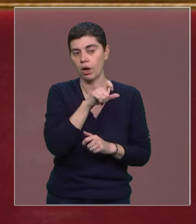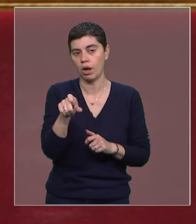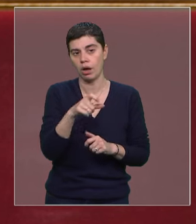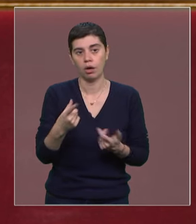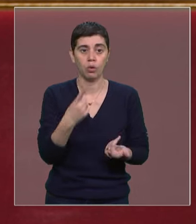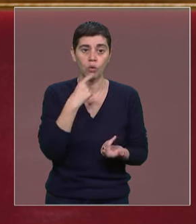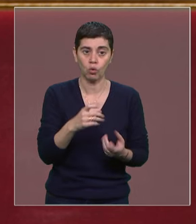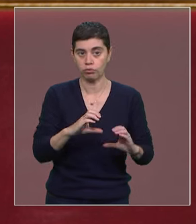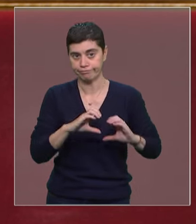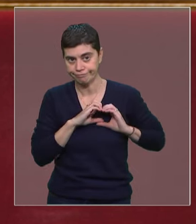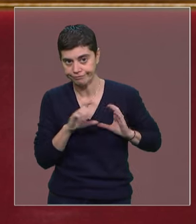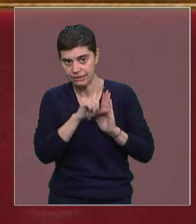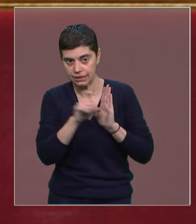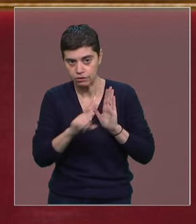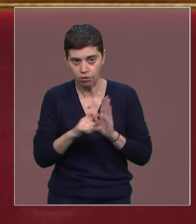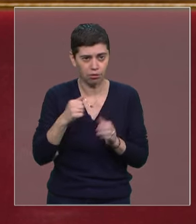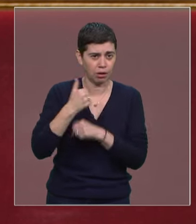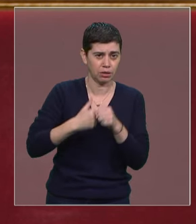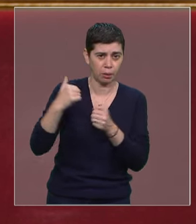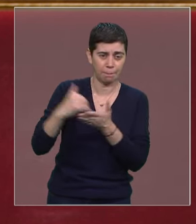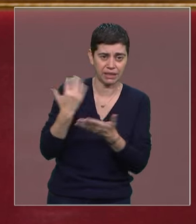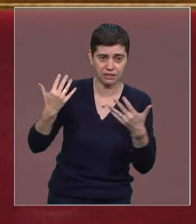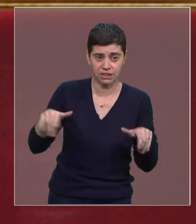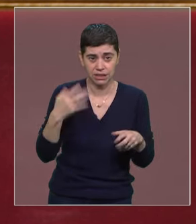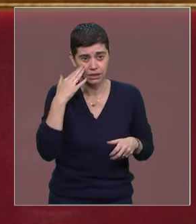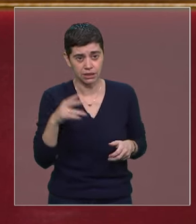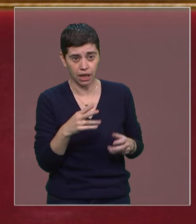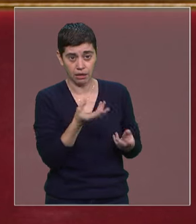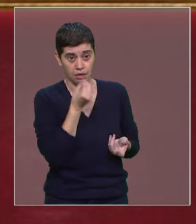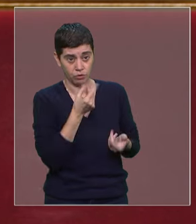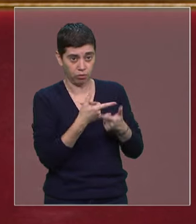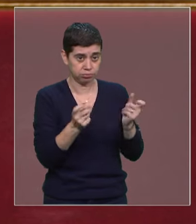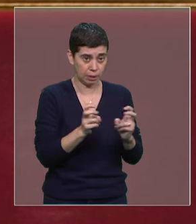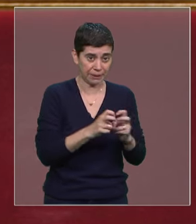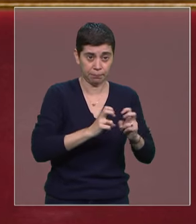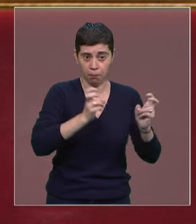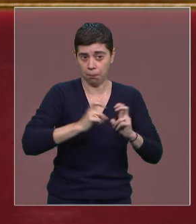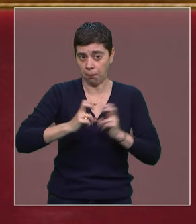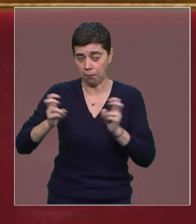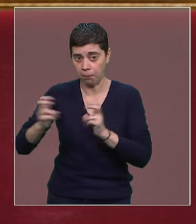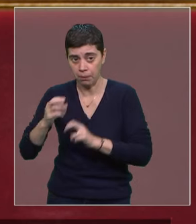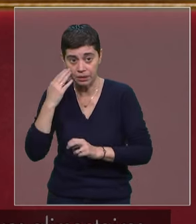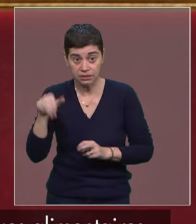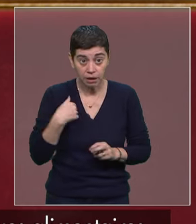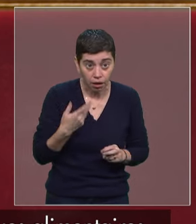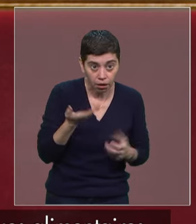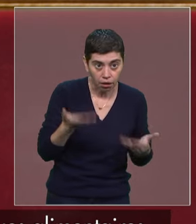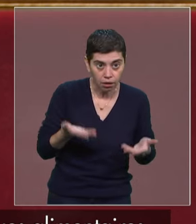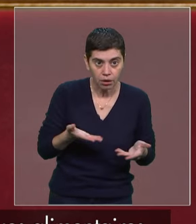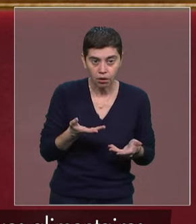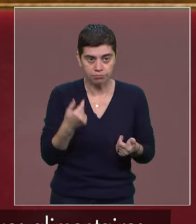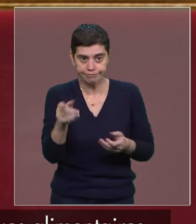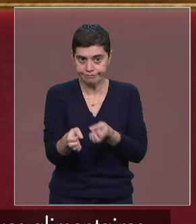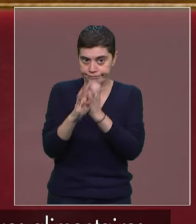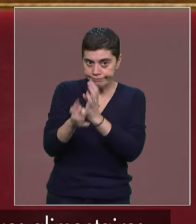cœur subissent depuis 1 an la crise inflationniste que nous connaissons. De nombreux publics nouveaux les sollicitent désormais pour obtenir